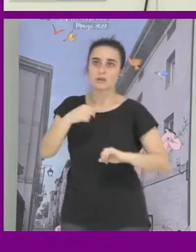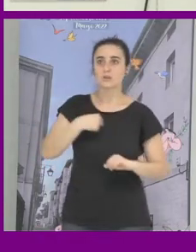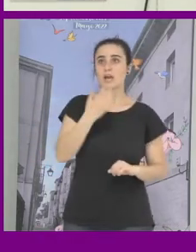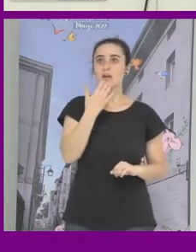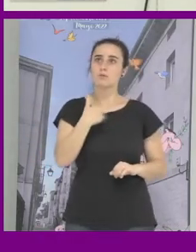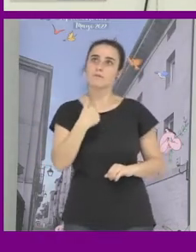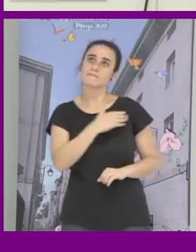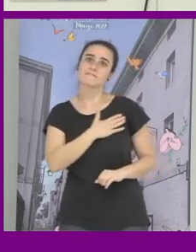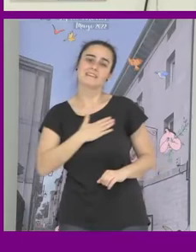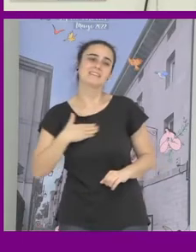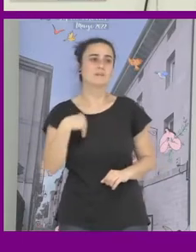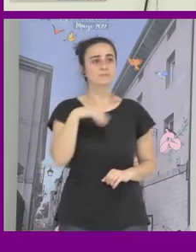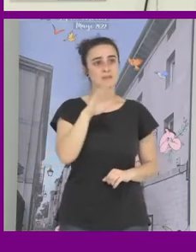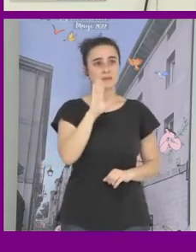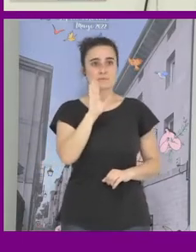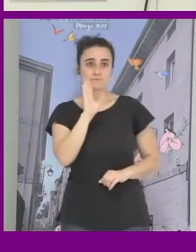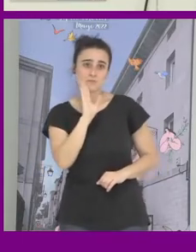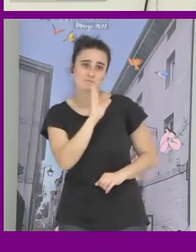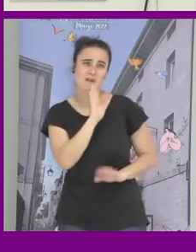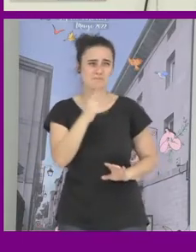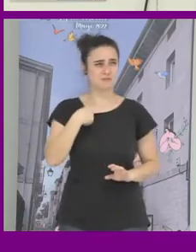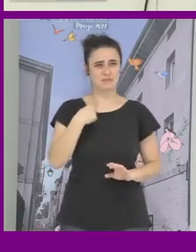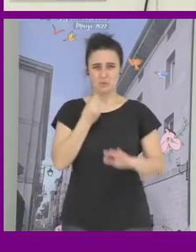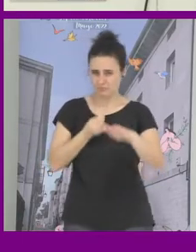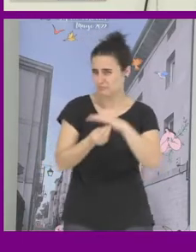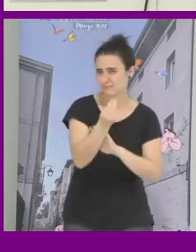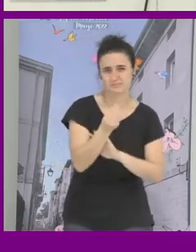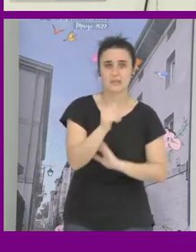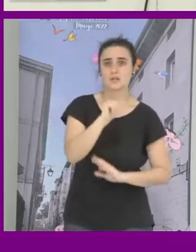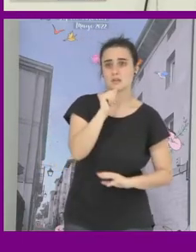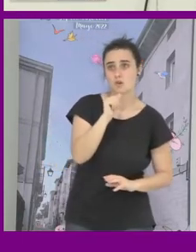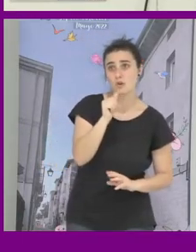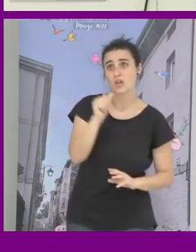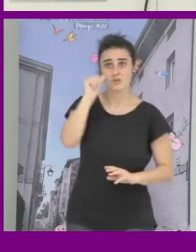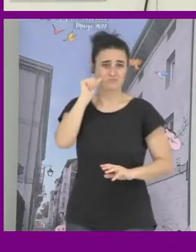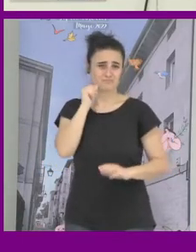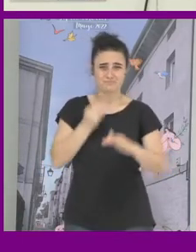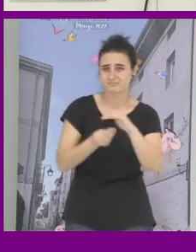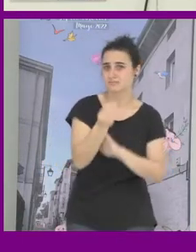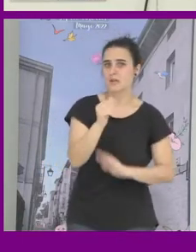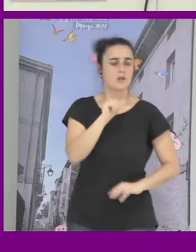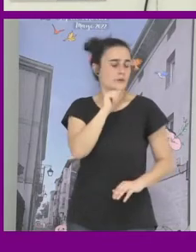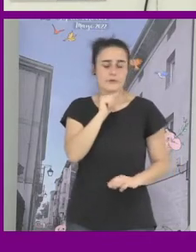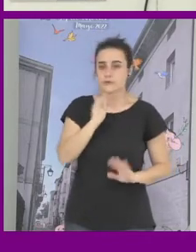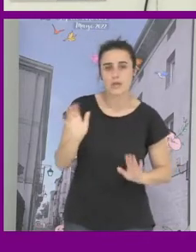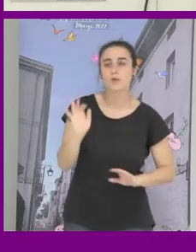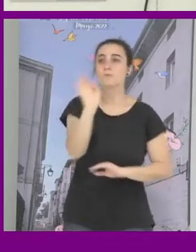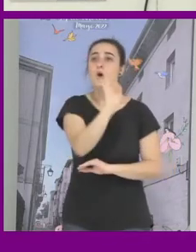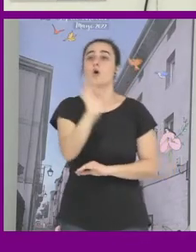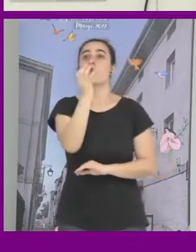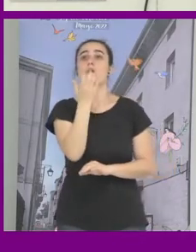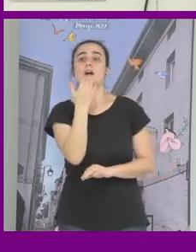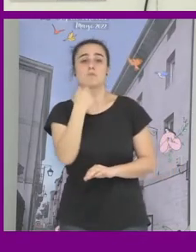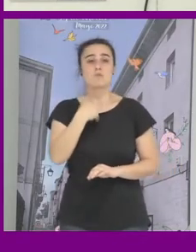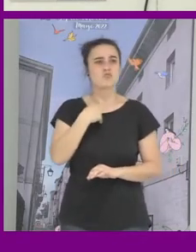ama izateko grina, baina ez daukat erditzeko gogoa, edo eta haurdunaldia eramateko gogoa, edo eta ez dut haurdunaldia edo